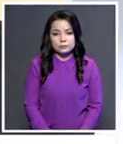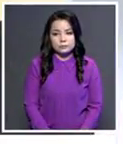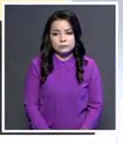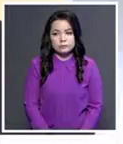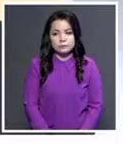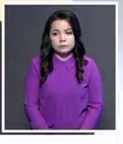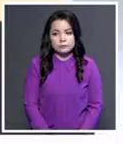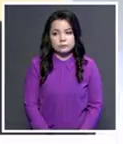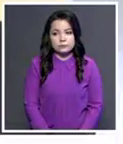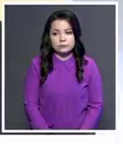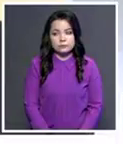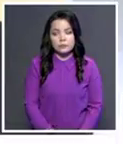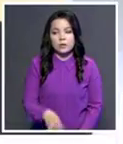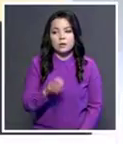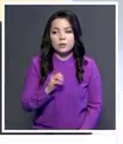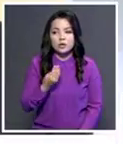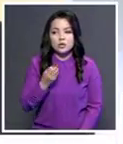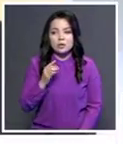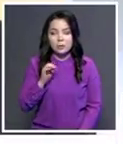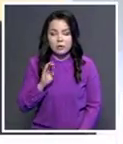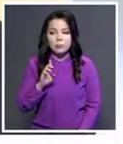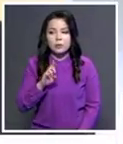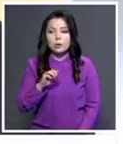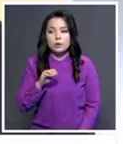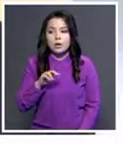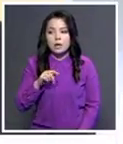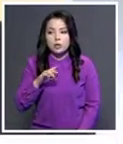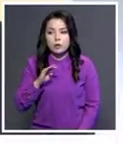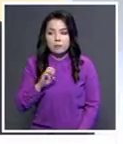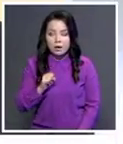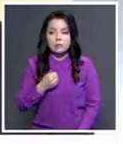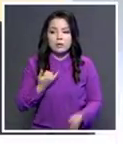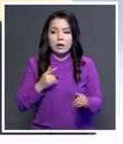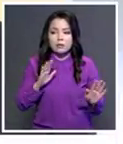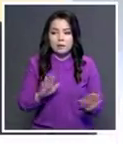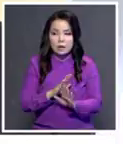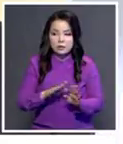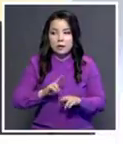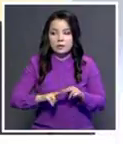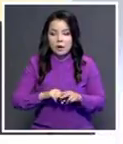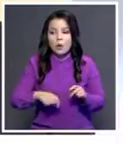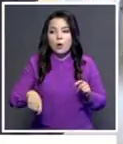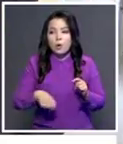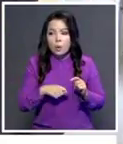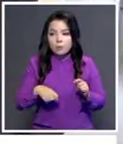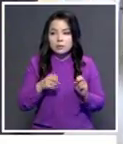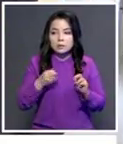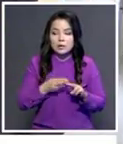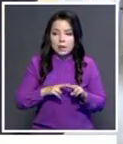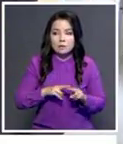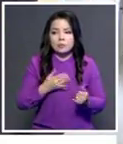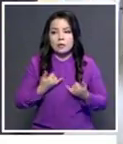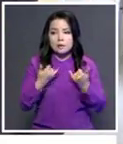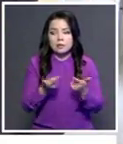Ермек Серкебаев, Бибігүл Төлегеновалардың салып кеткендесі бар. Сол ізбенен, біздің қазір жастар сол ізбенен дайындап жатырмыз. Қазір